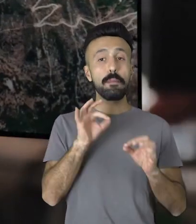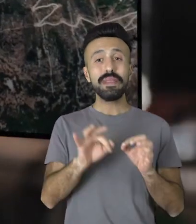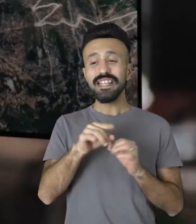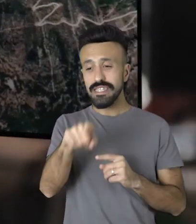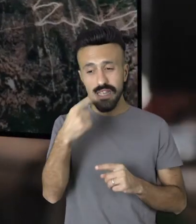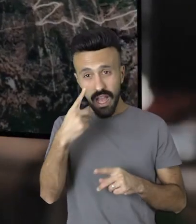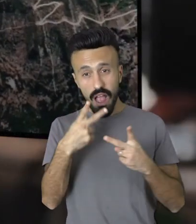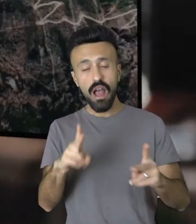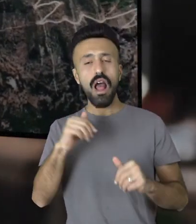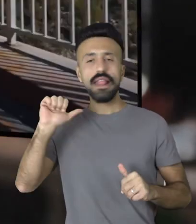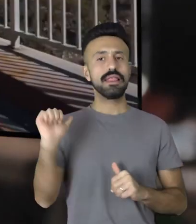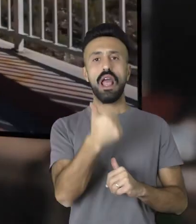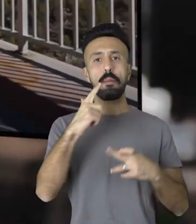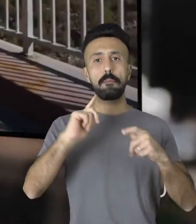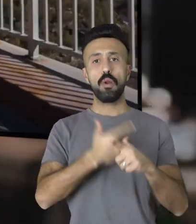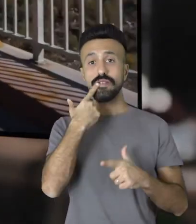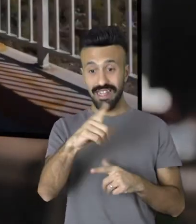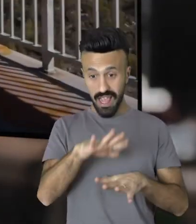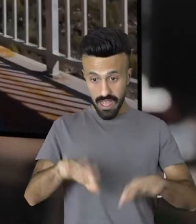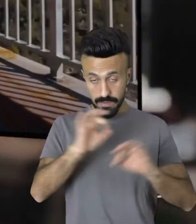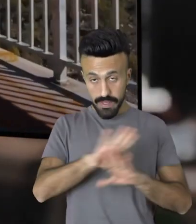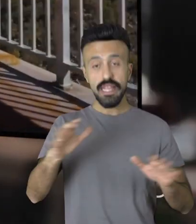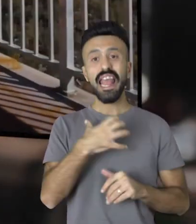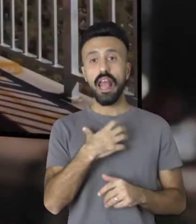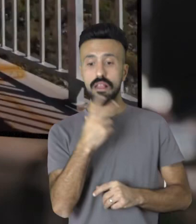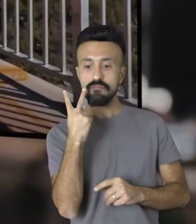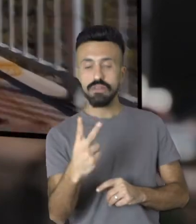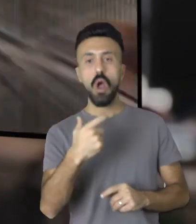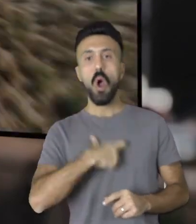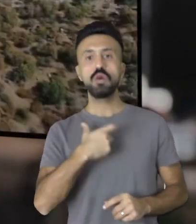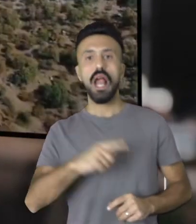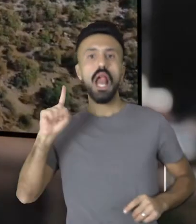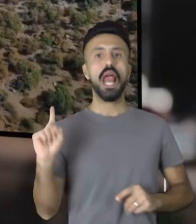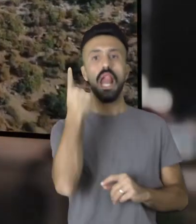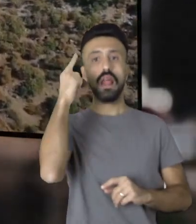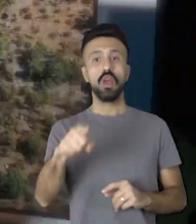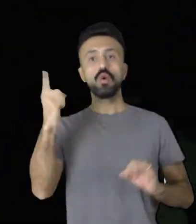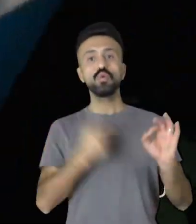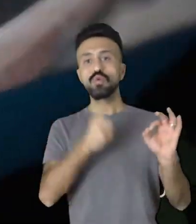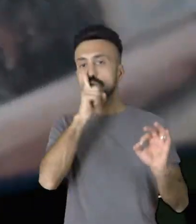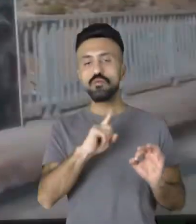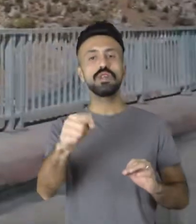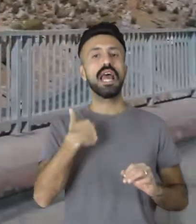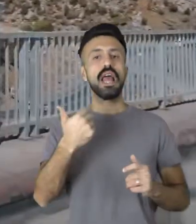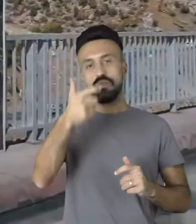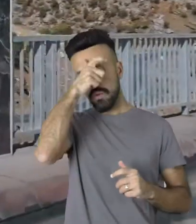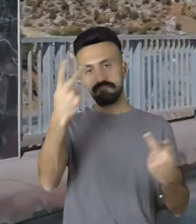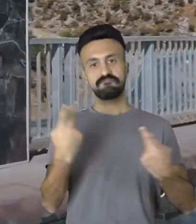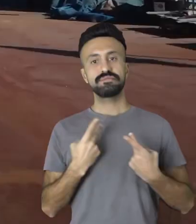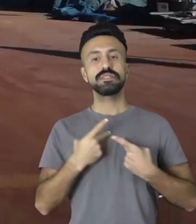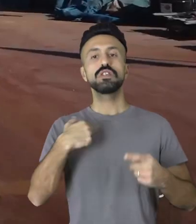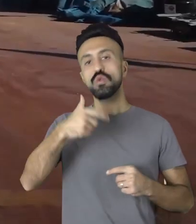Enler'in projesi olduğuna dikkat çeken Kara İsmailoğlu, tamamlandığında kendi sınıfında dünyada ilk olacak, %100 yerli ve